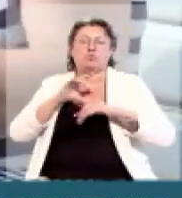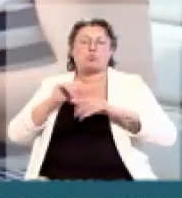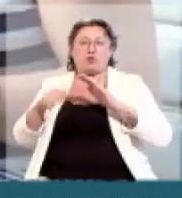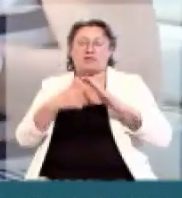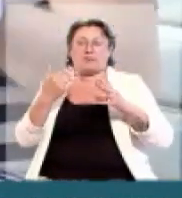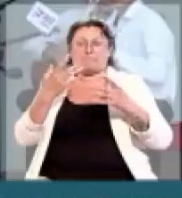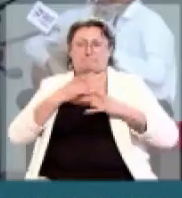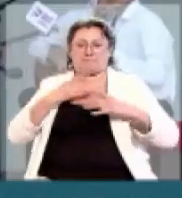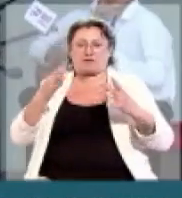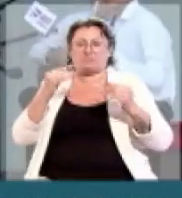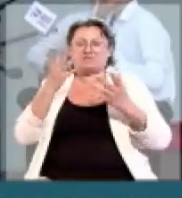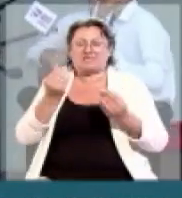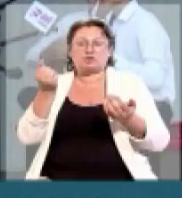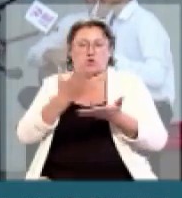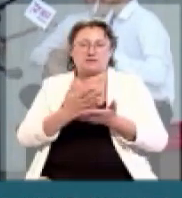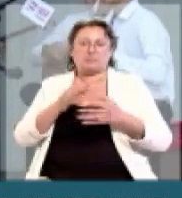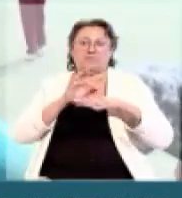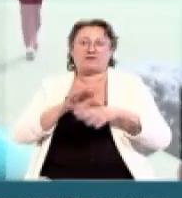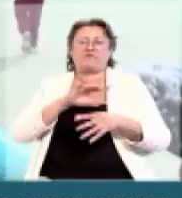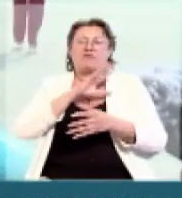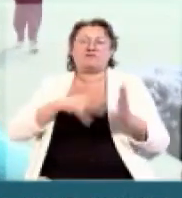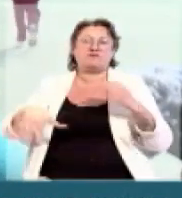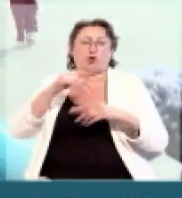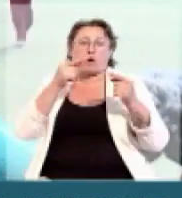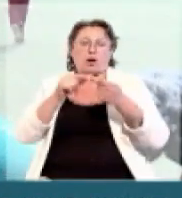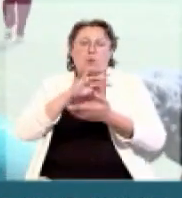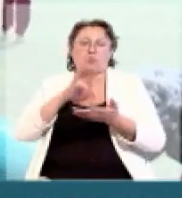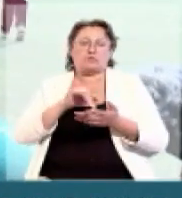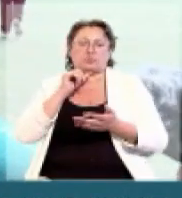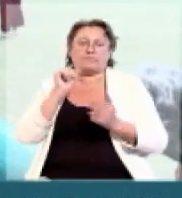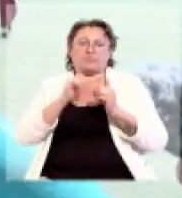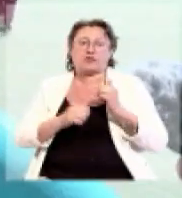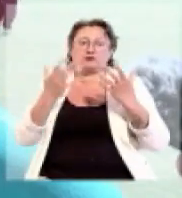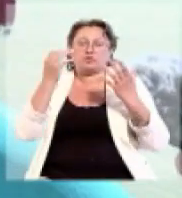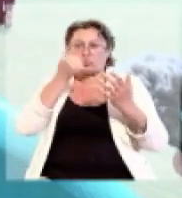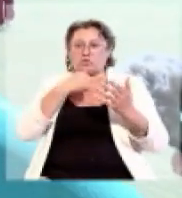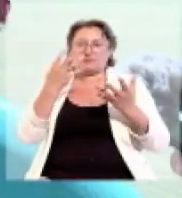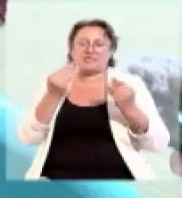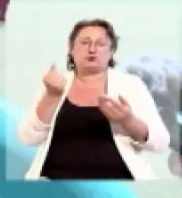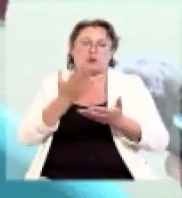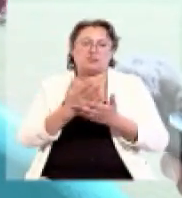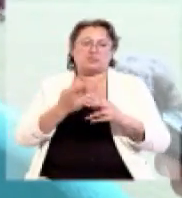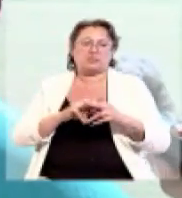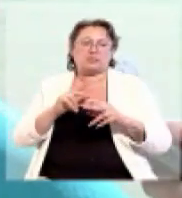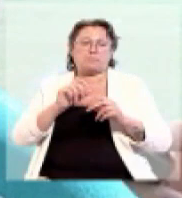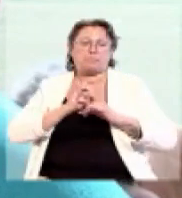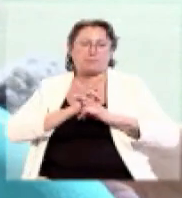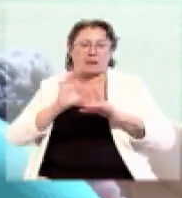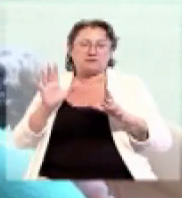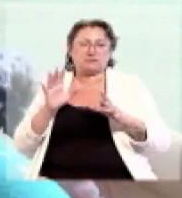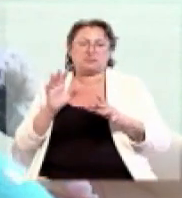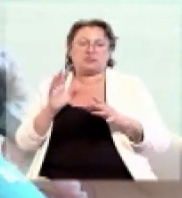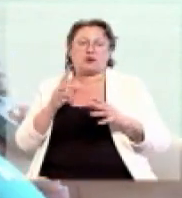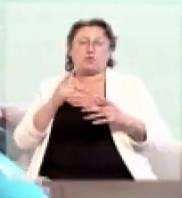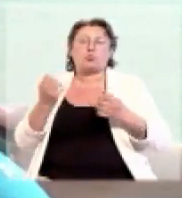столицы развернулись во всех уголках областного центра. Ежегодно День столицы – это, наверное, тот самый праздник, который